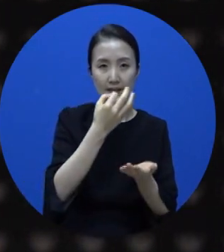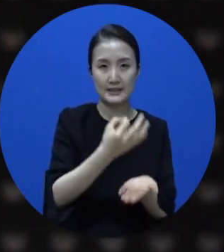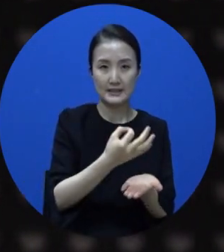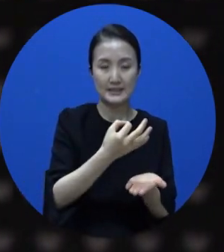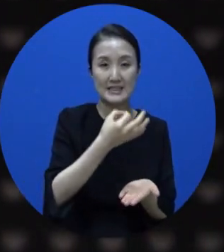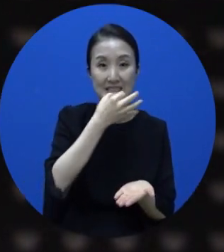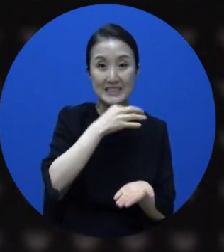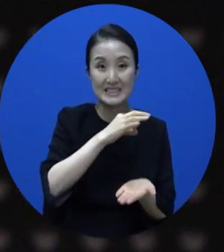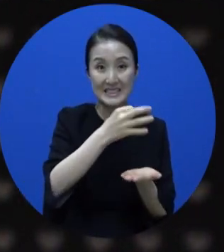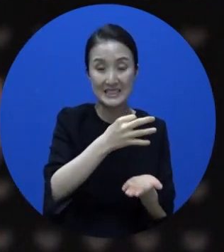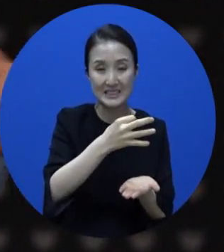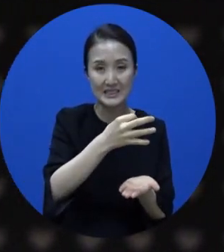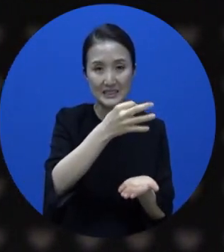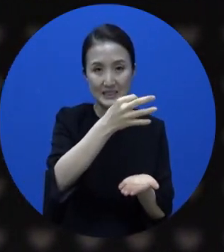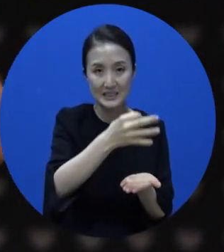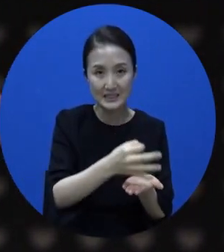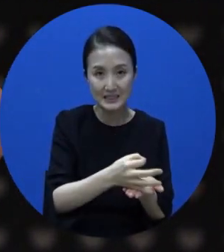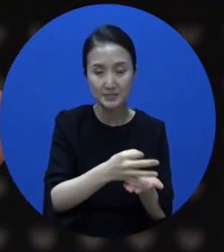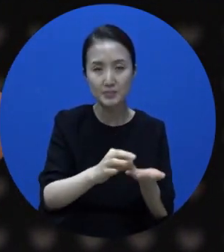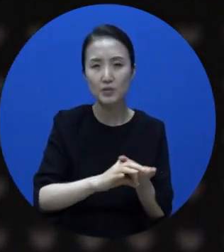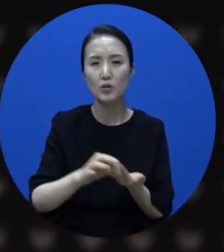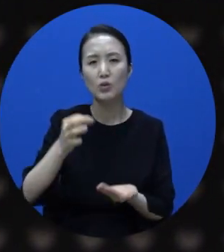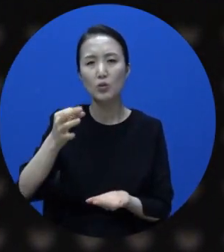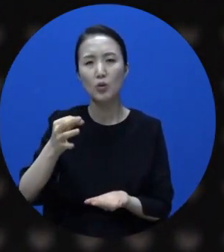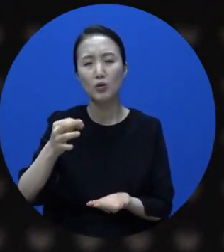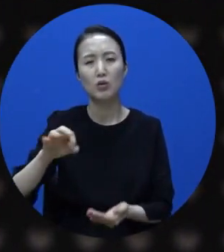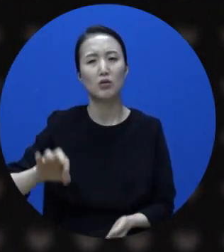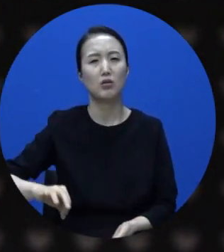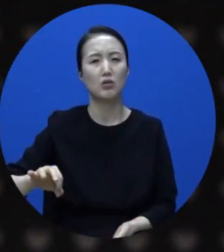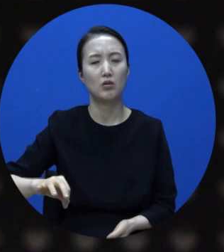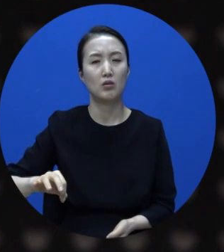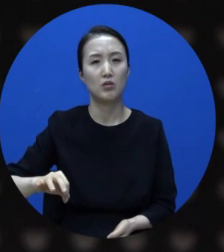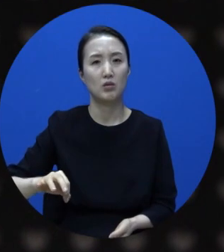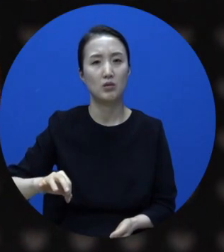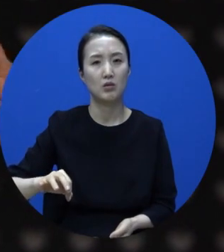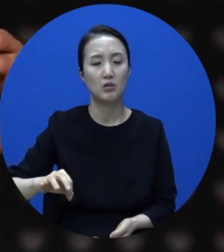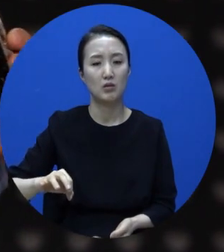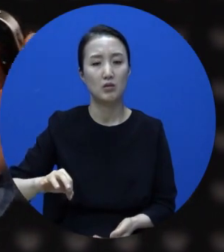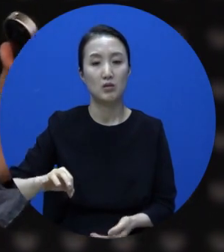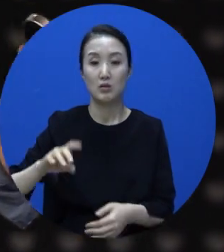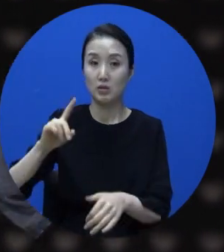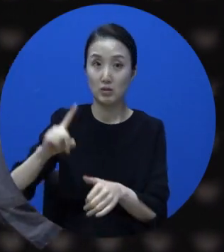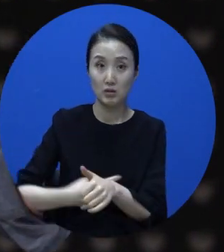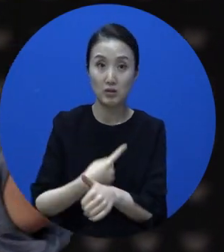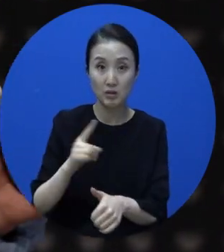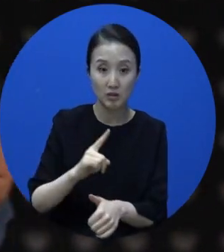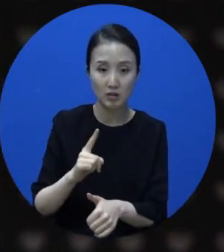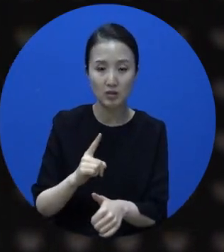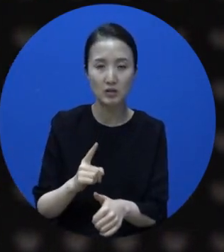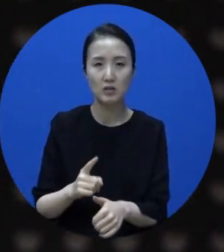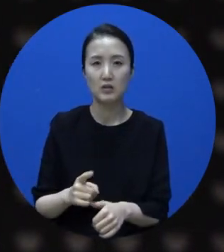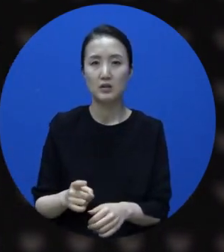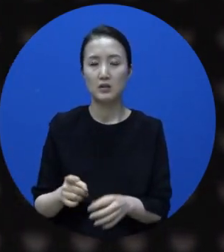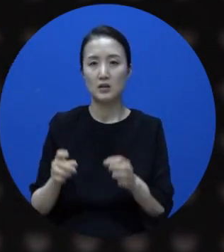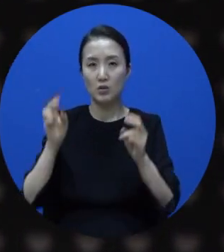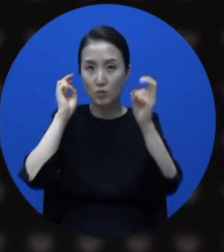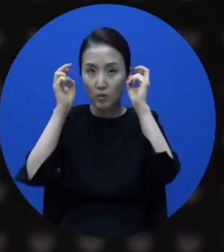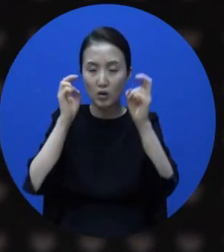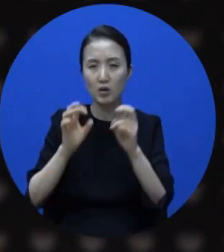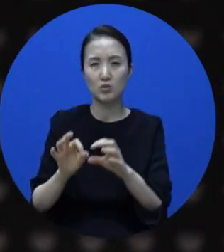떨어지니까 같은 조건하에서 기업들의 목 안으로 날까요 투자가 늘어